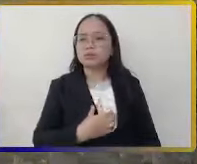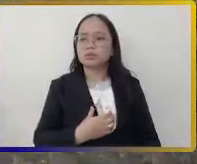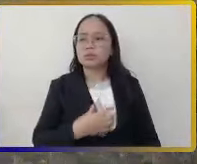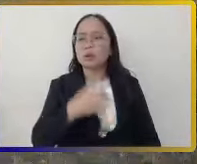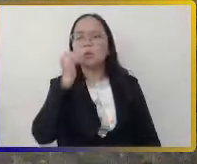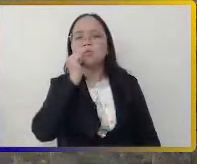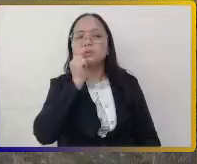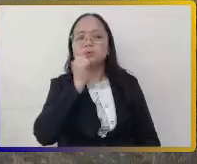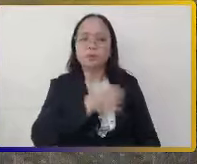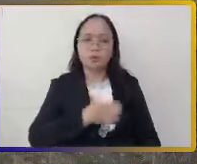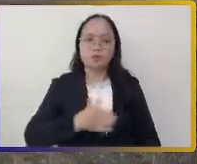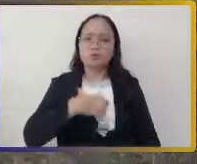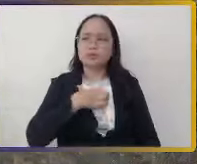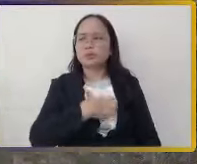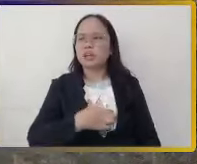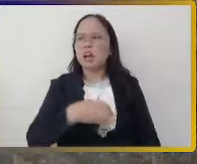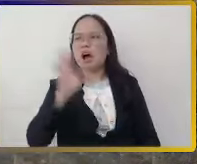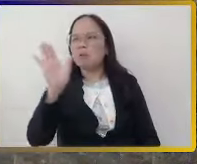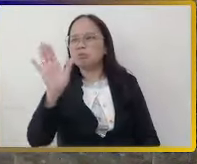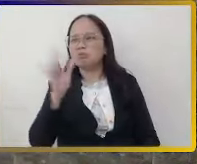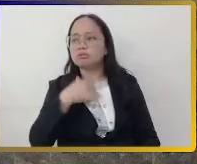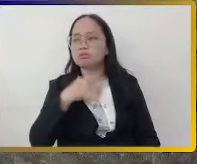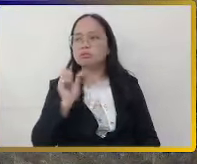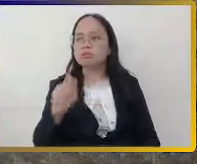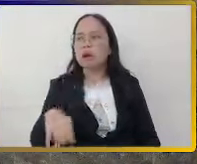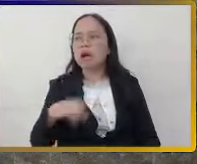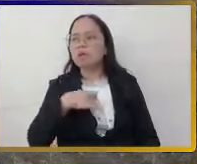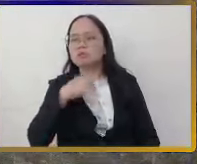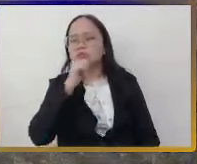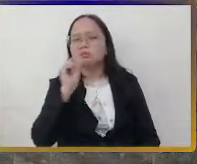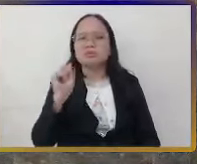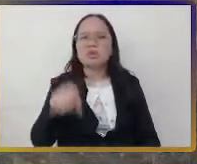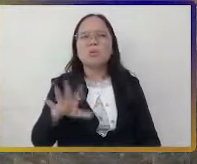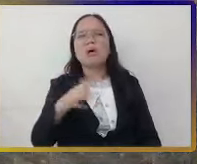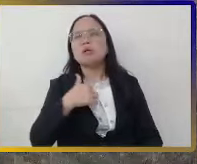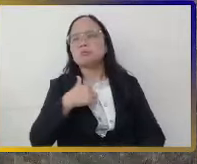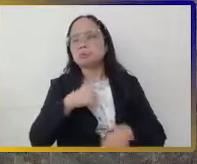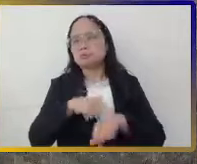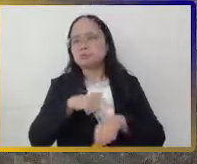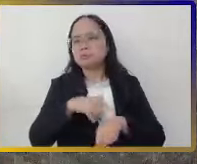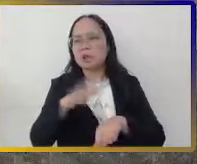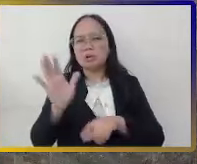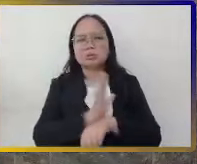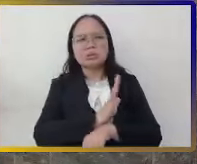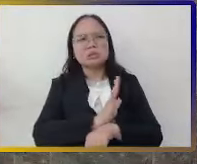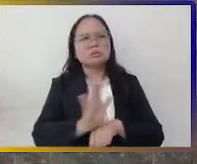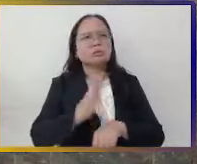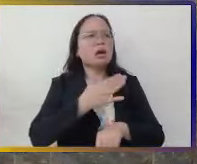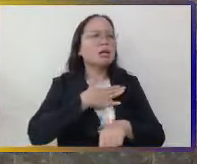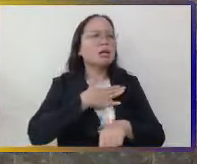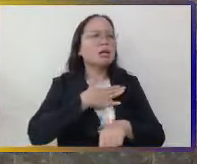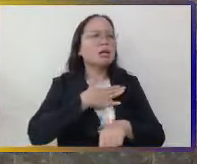Complain ng complain. Ah, hindi ko kaya. Ah, ganito kasi. Ah, hindi. Kasi ang oras ko ay ganito. Eh kasi ang panahon. You should not be